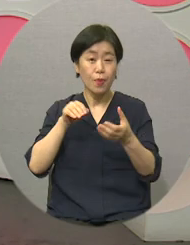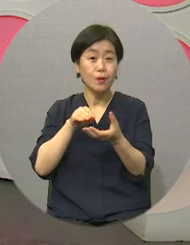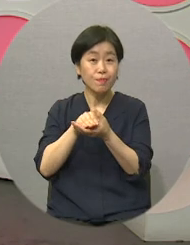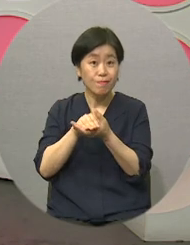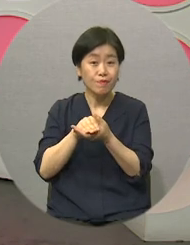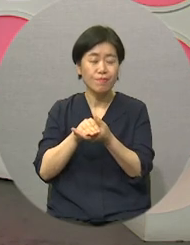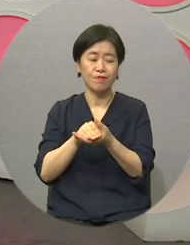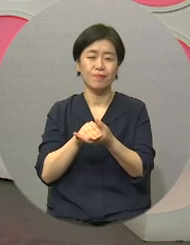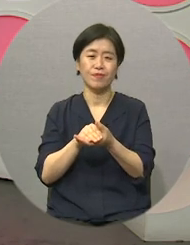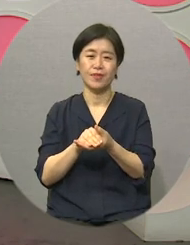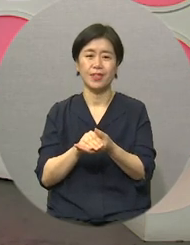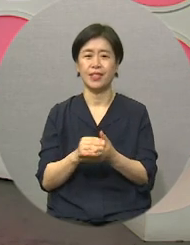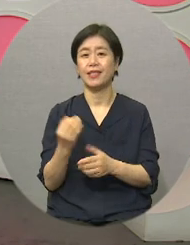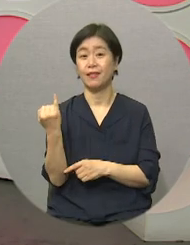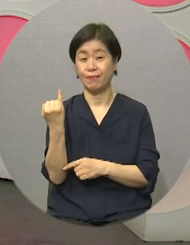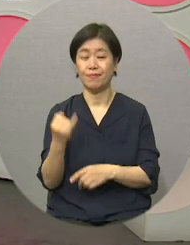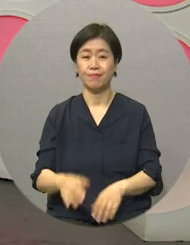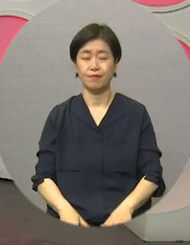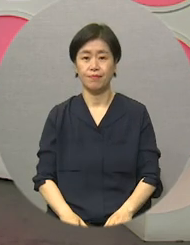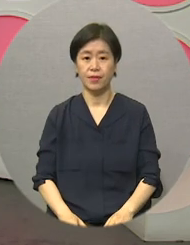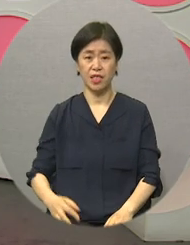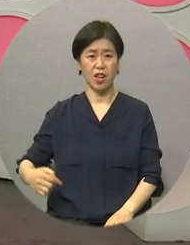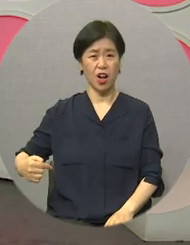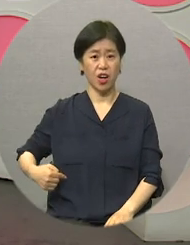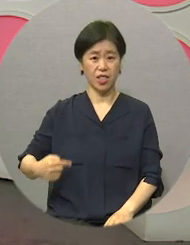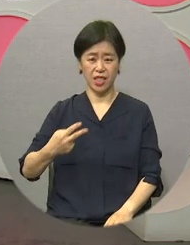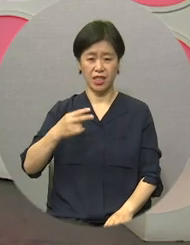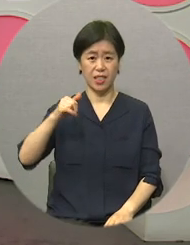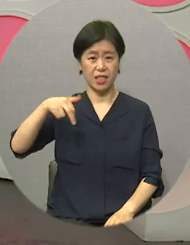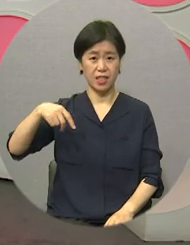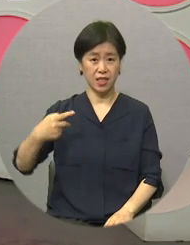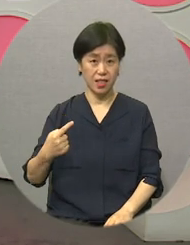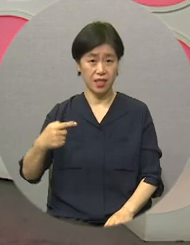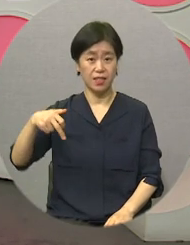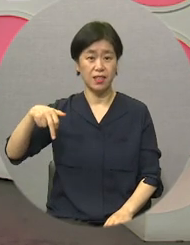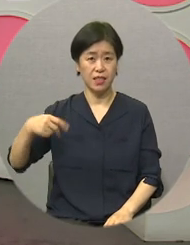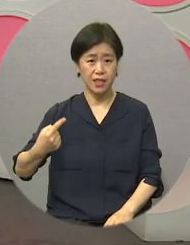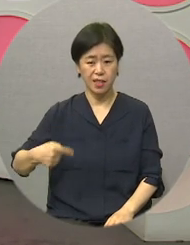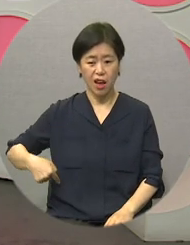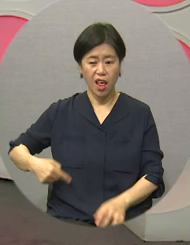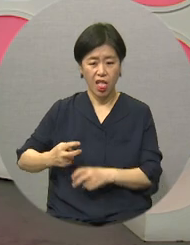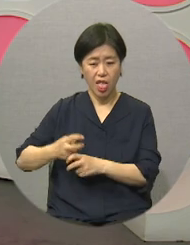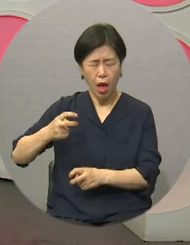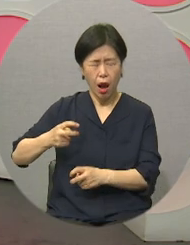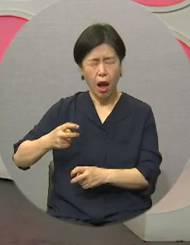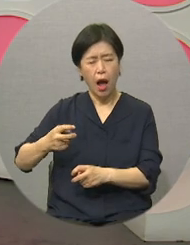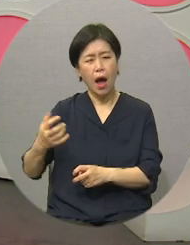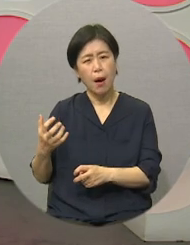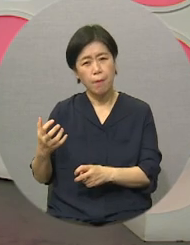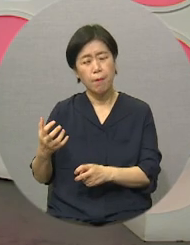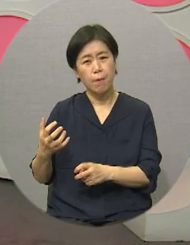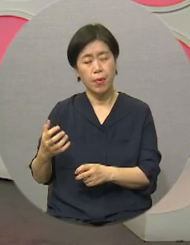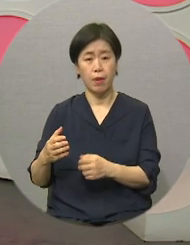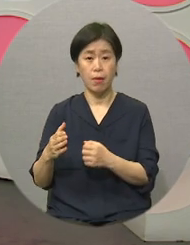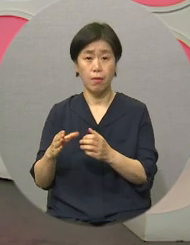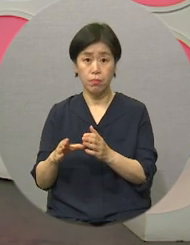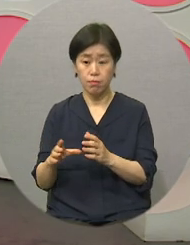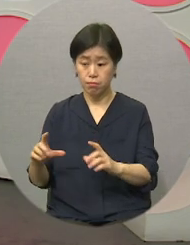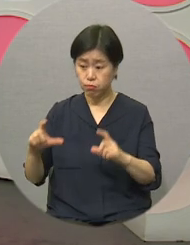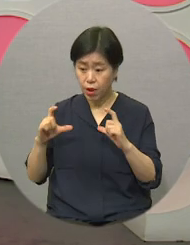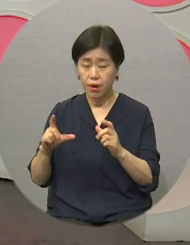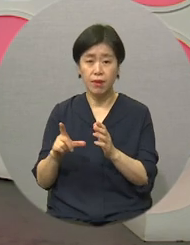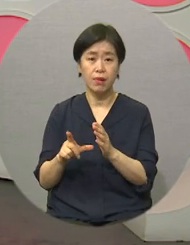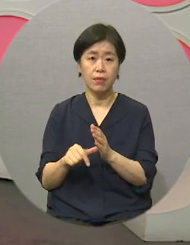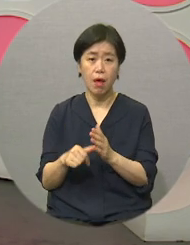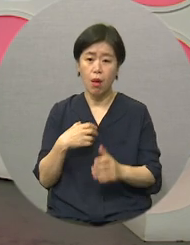신부음 허리 디스크를 진단받은 뒤 가장 걱정한 것은 결혼식이었습니다 살면서 하루뿐인